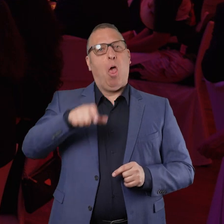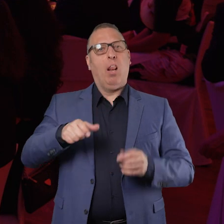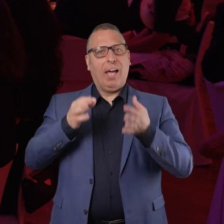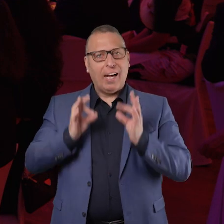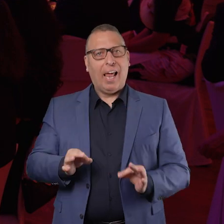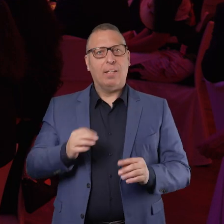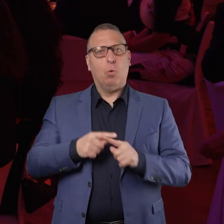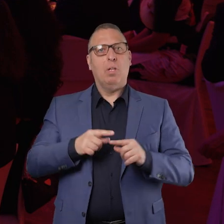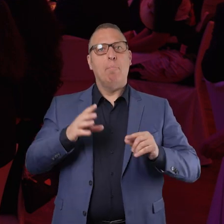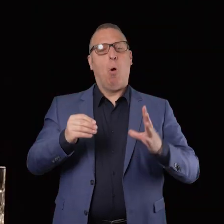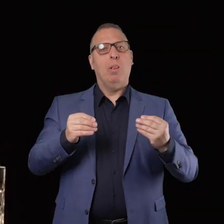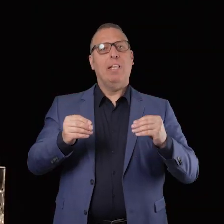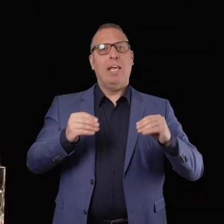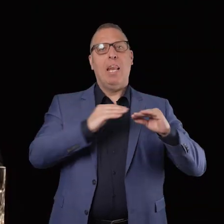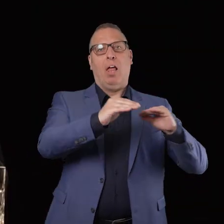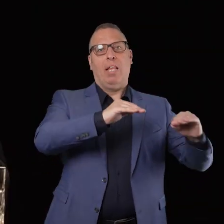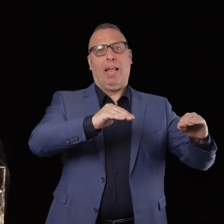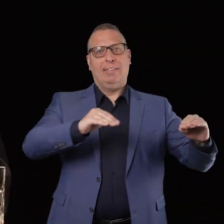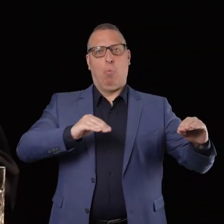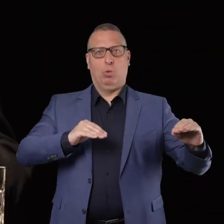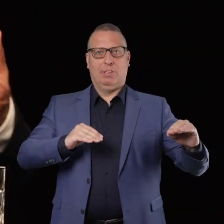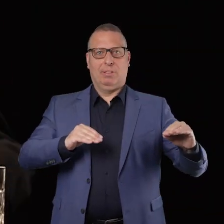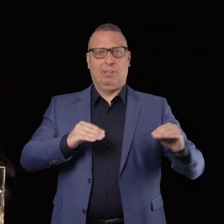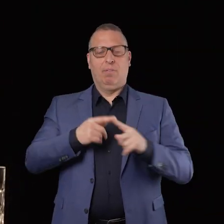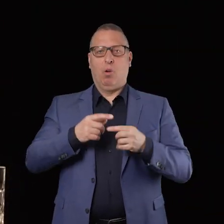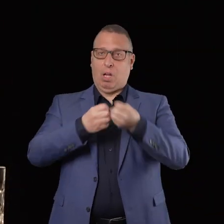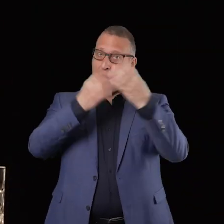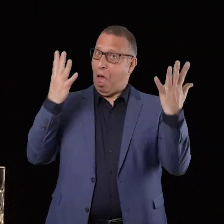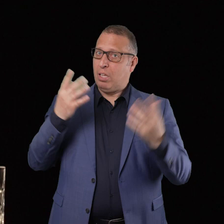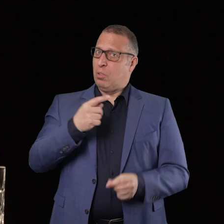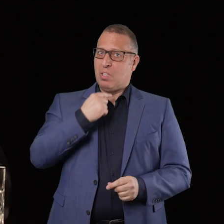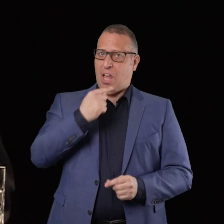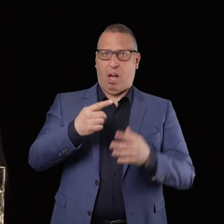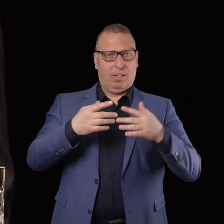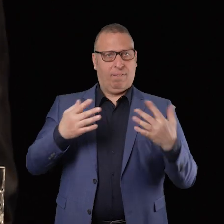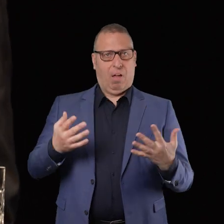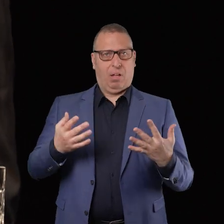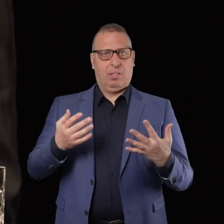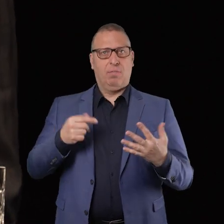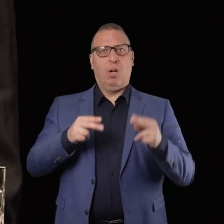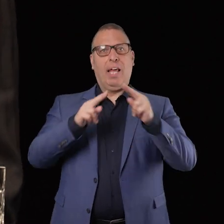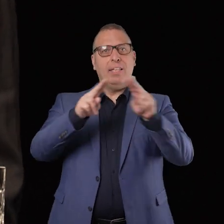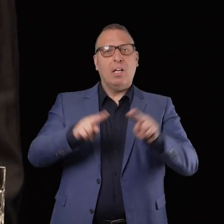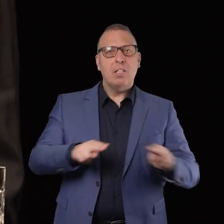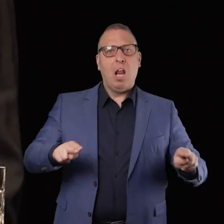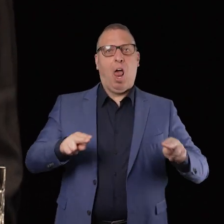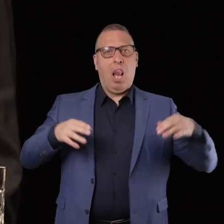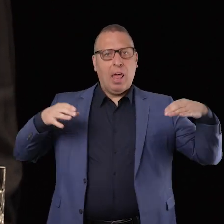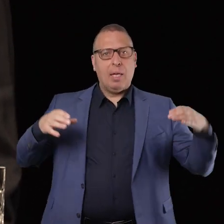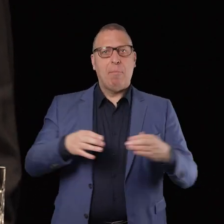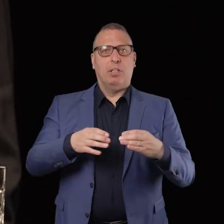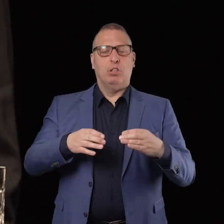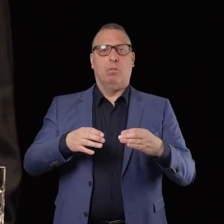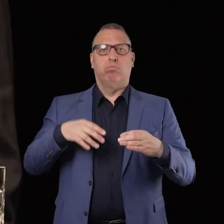Völkerrecht und den Multilateralismus. Um es deutlich zu sagen, die internationale Gemeinschaft